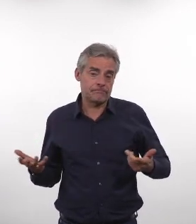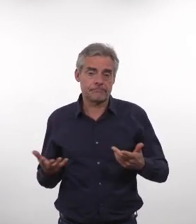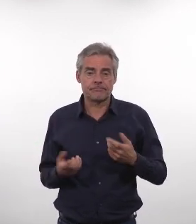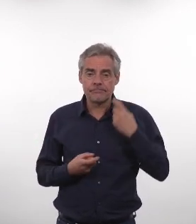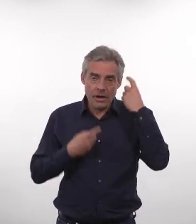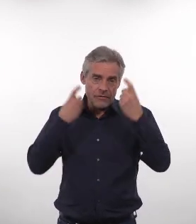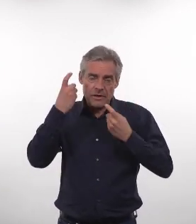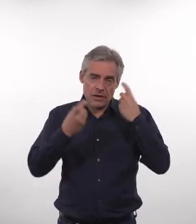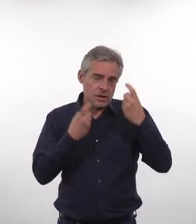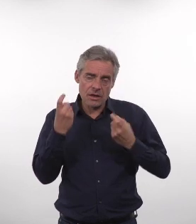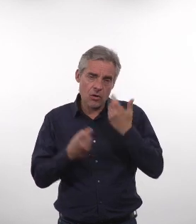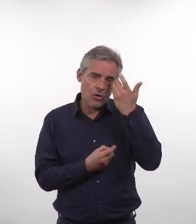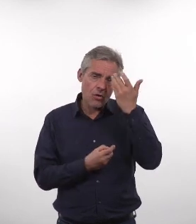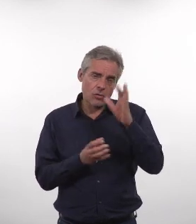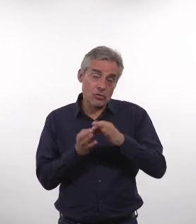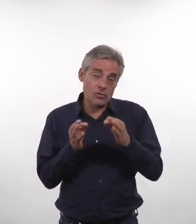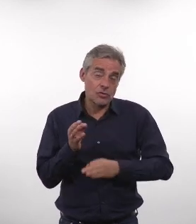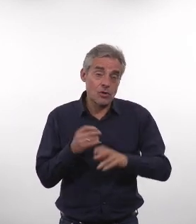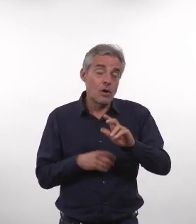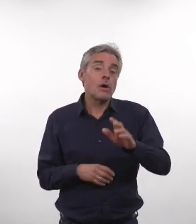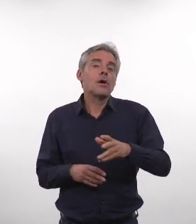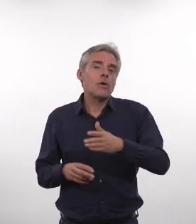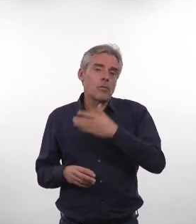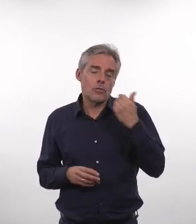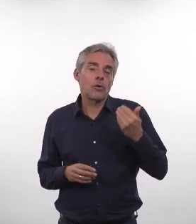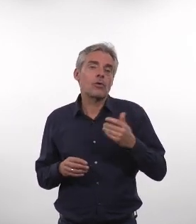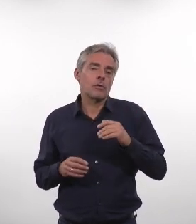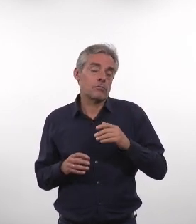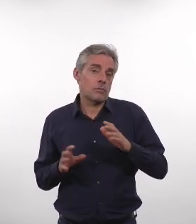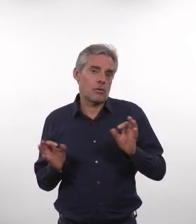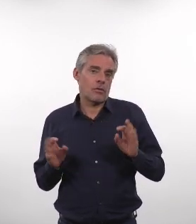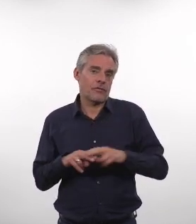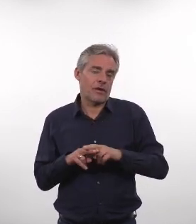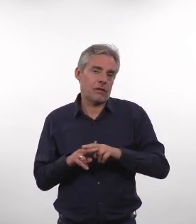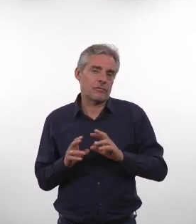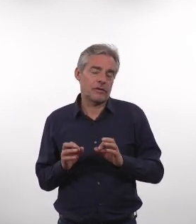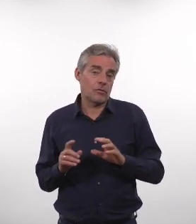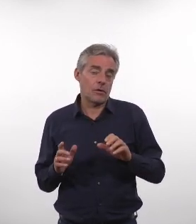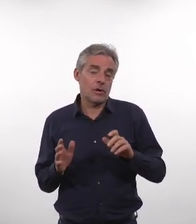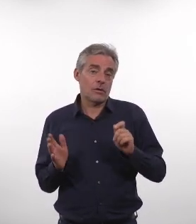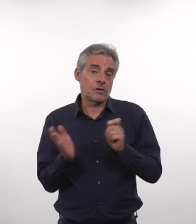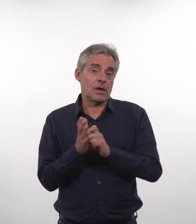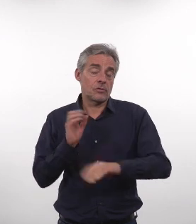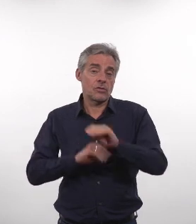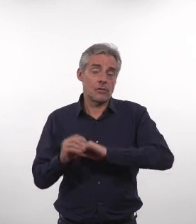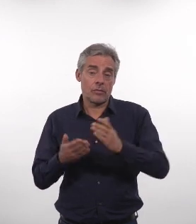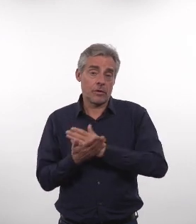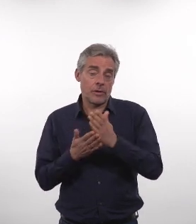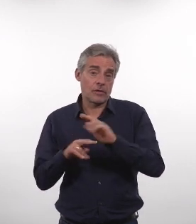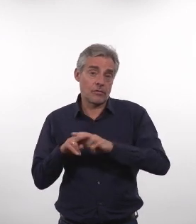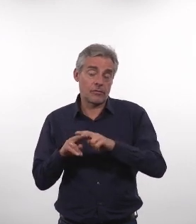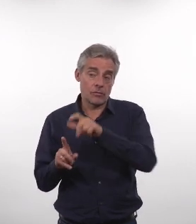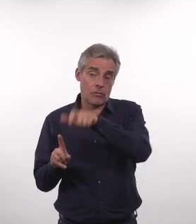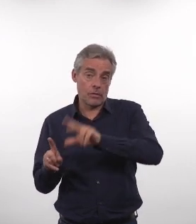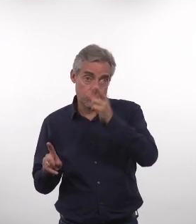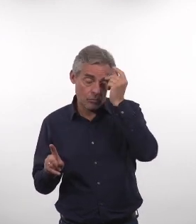on peut voilà essayer de faire comme on peut. Ça sera toujours mieux que d'arriver le jour J sans aucune préparation et sans aucune compréhension de la